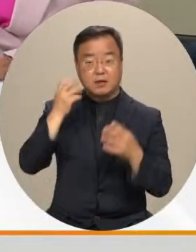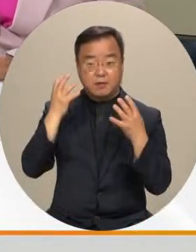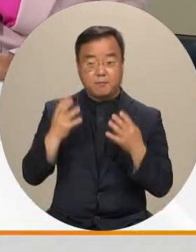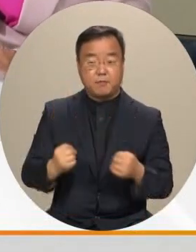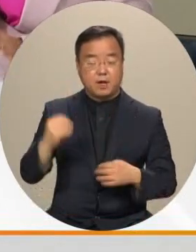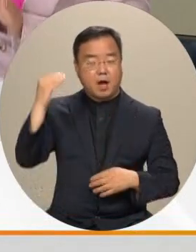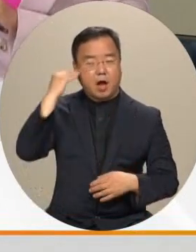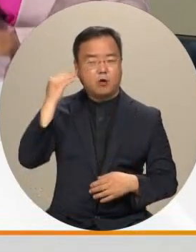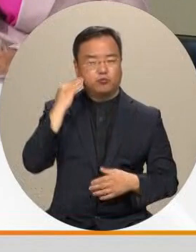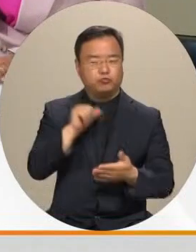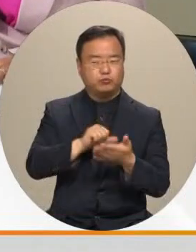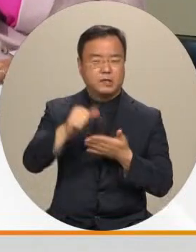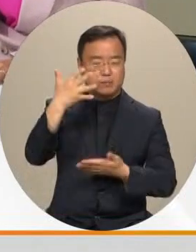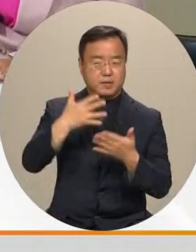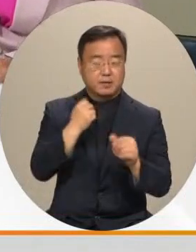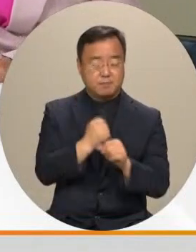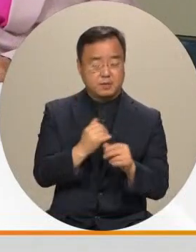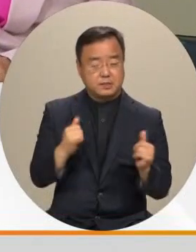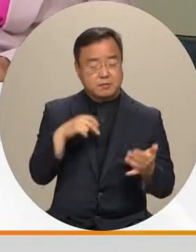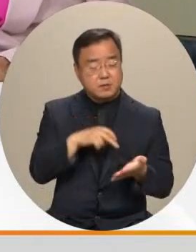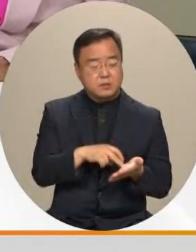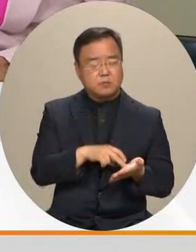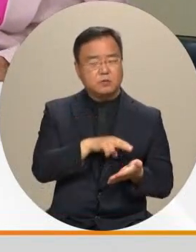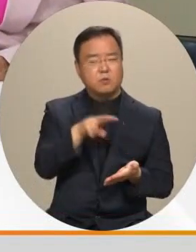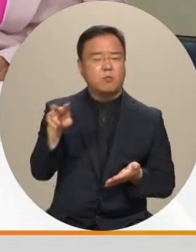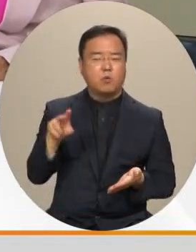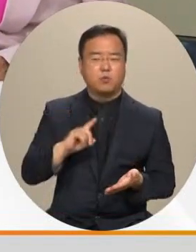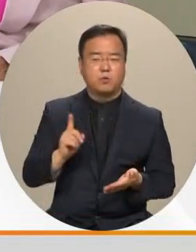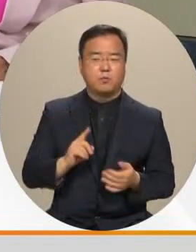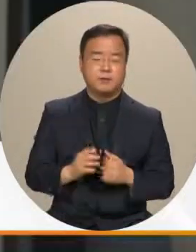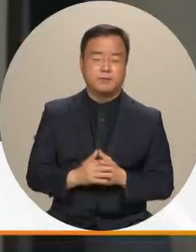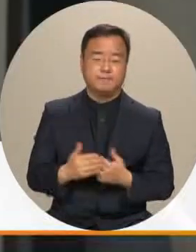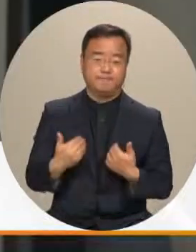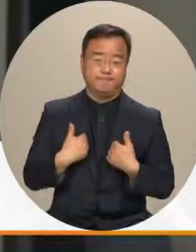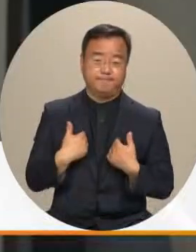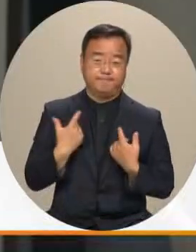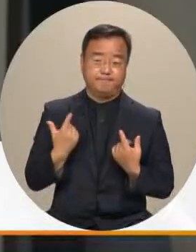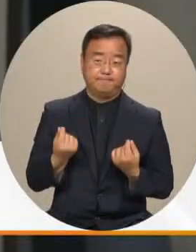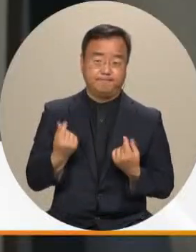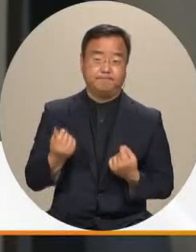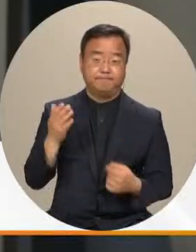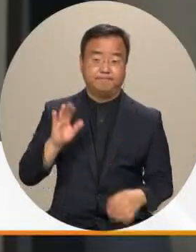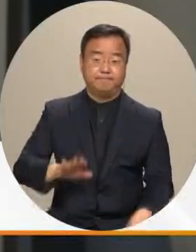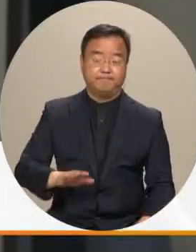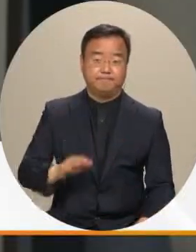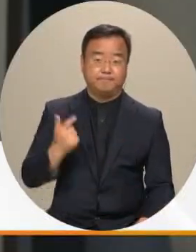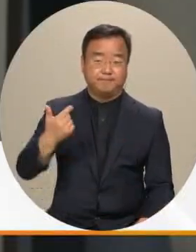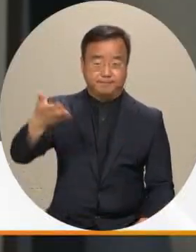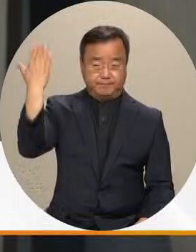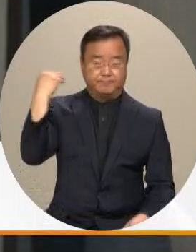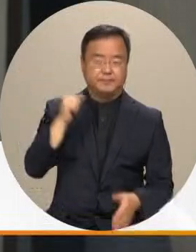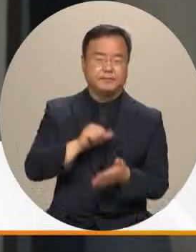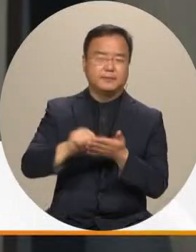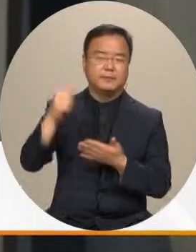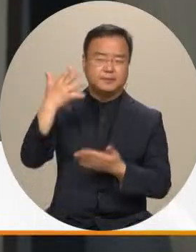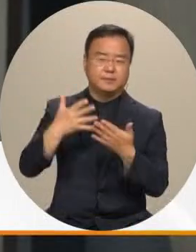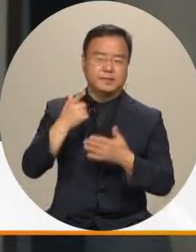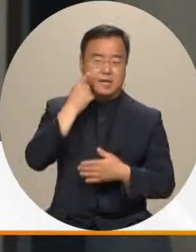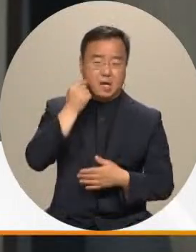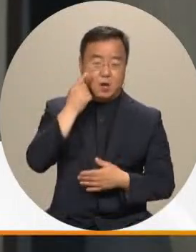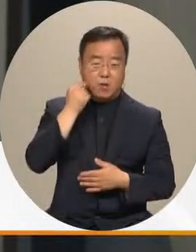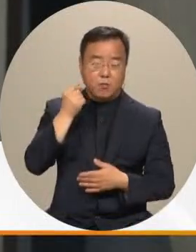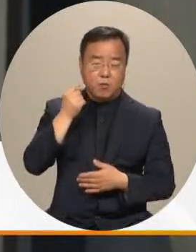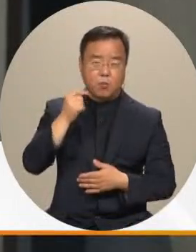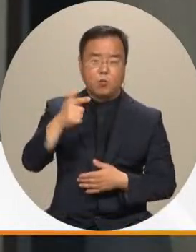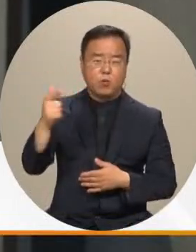제작자로서 이런 현상 어떻게 보셨습니까 사실 저도 그렇지만 예전 그 애니메이션을 일본의 애니메이션을